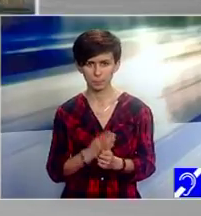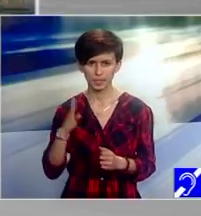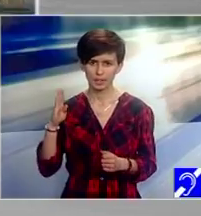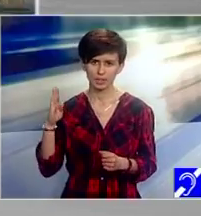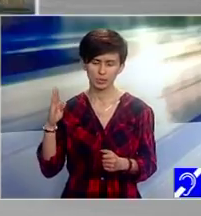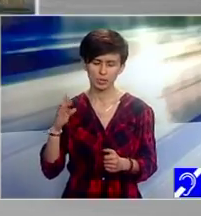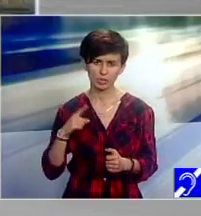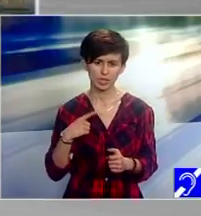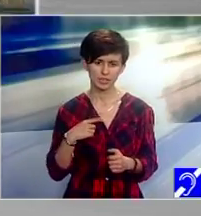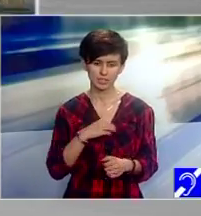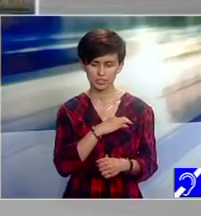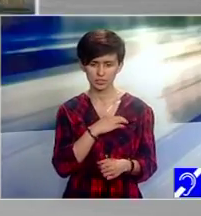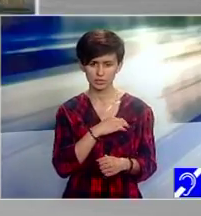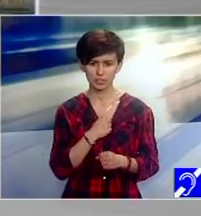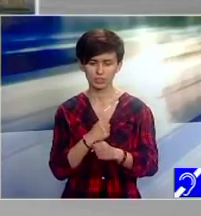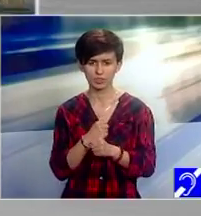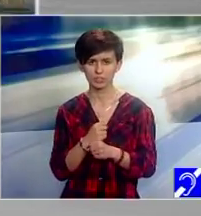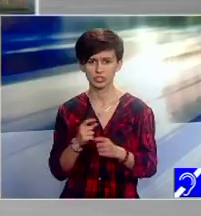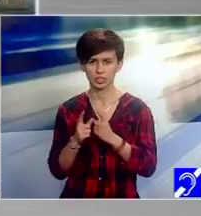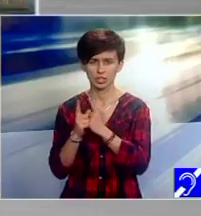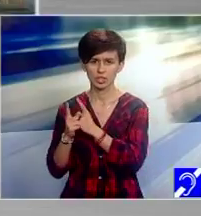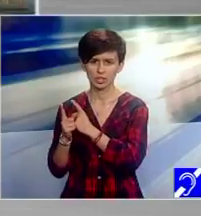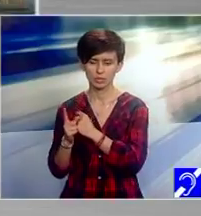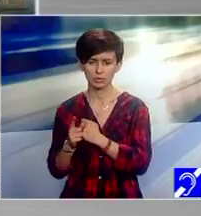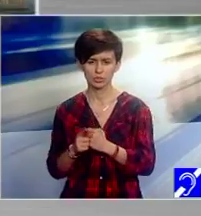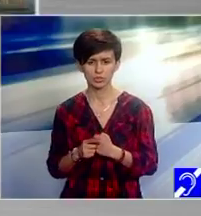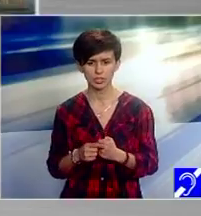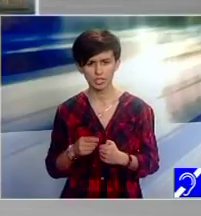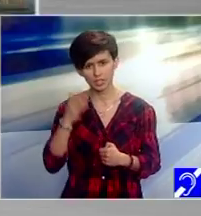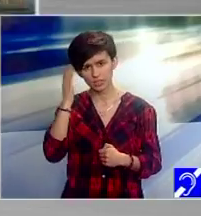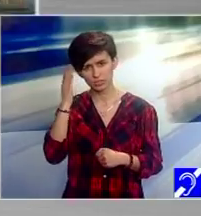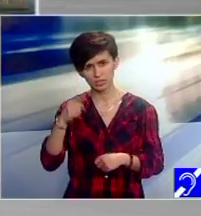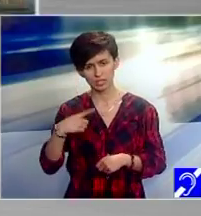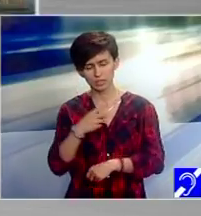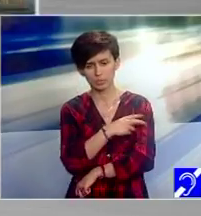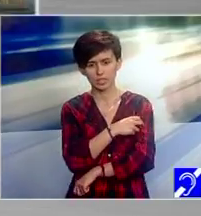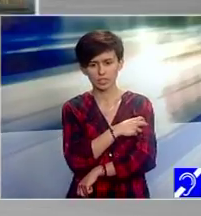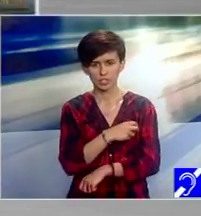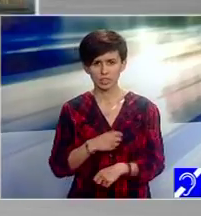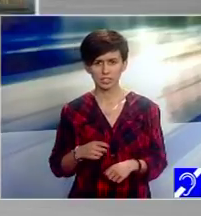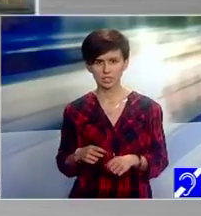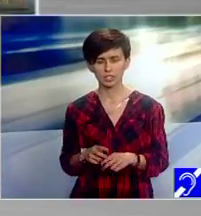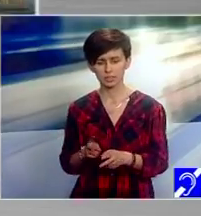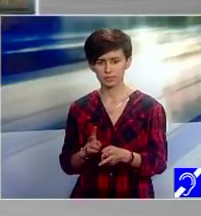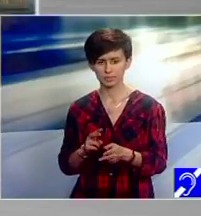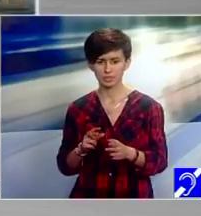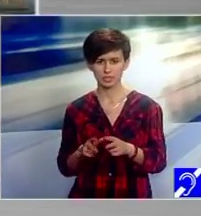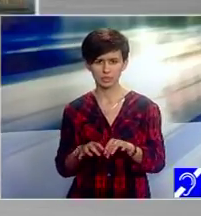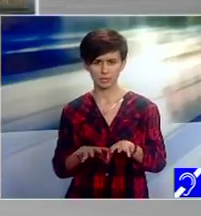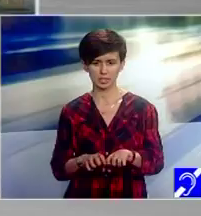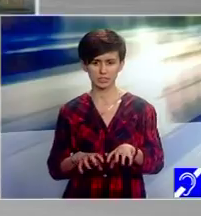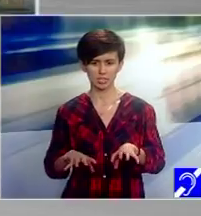și urmează în același timp și cursurile școlii post-liceale de tehnician masaj din școală. Este absolvent.